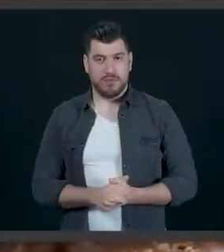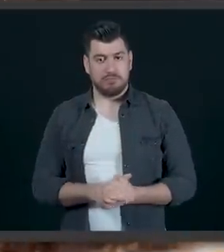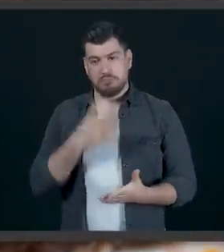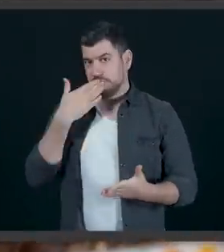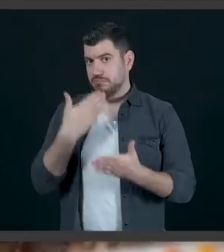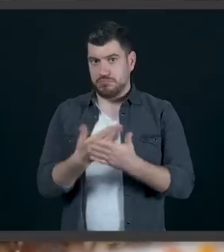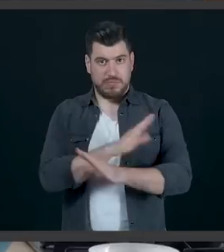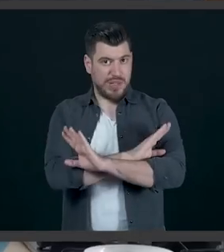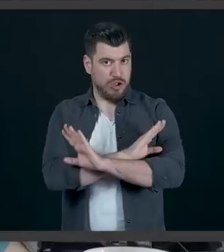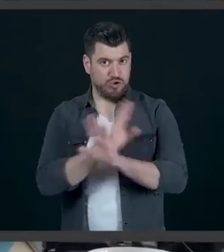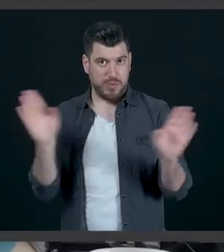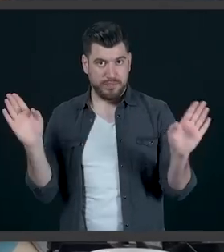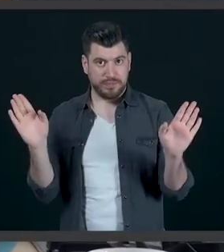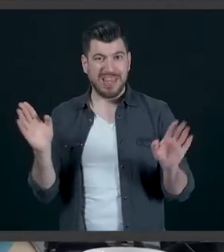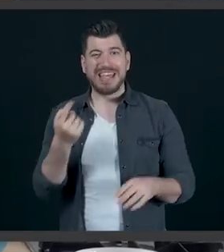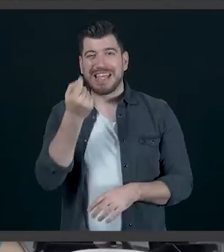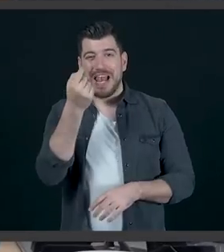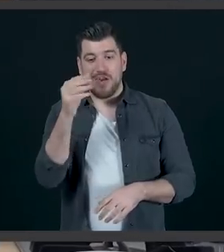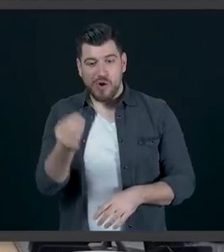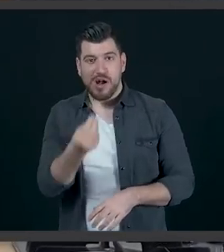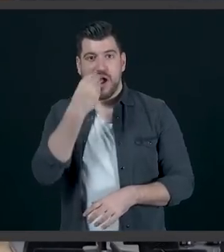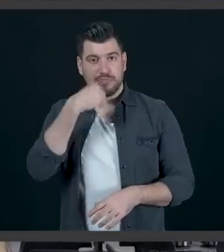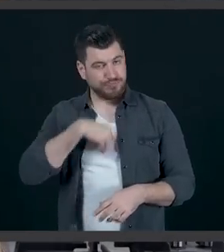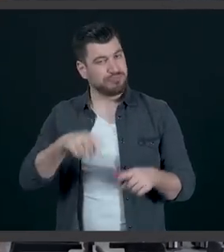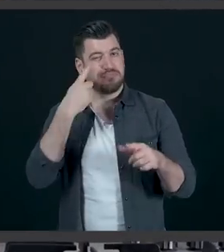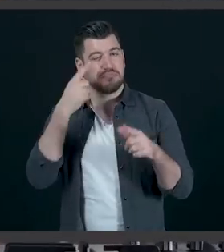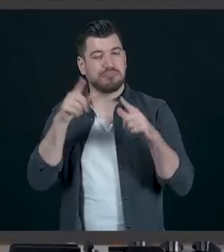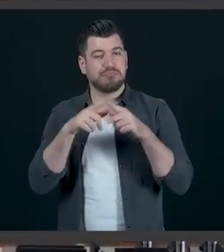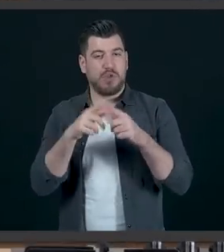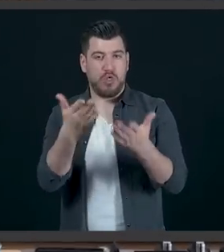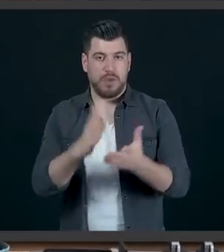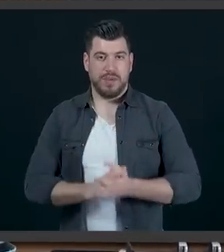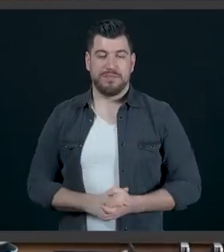τελειώσει ουσιαστικά και θέλω να πάρετε λίγο και να φάτε.